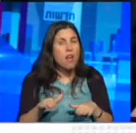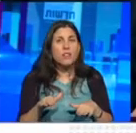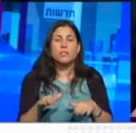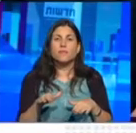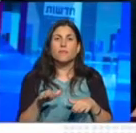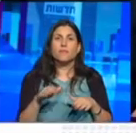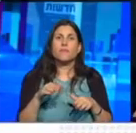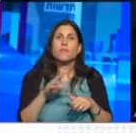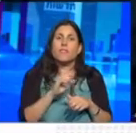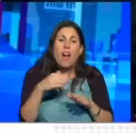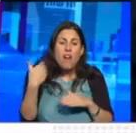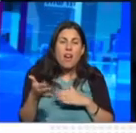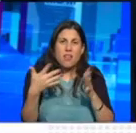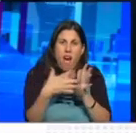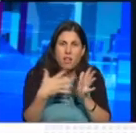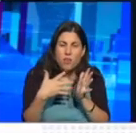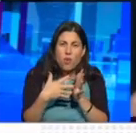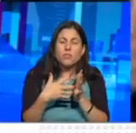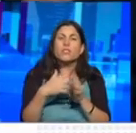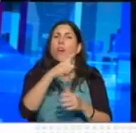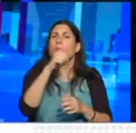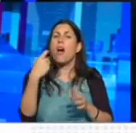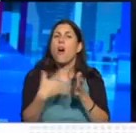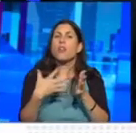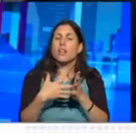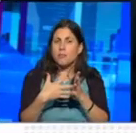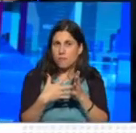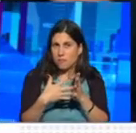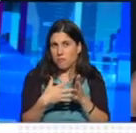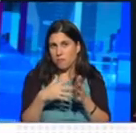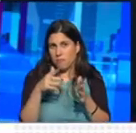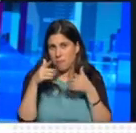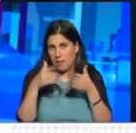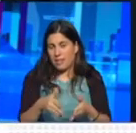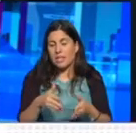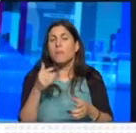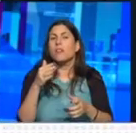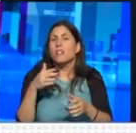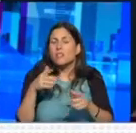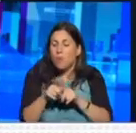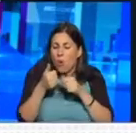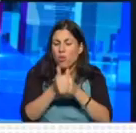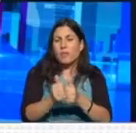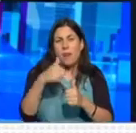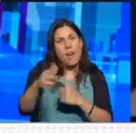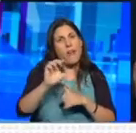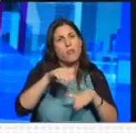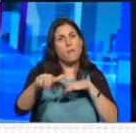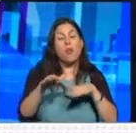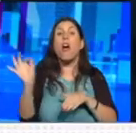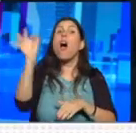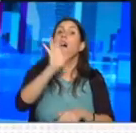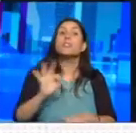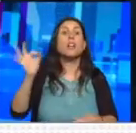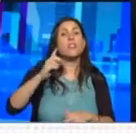ואחרי אין ספור חקירות, ואחרי שמאה חוקרים עוסקים, רודפים אחרי ראש הממשלה יותר משנה, שנתיים בעצם, עדיין